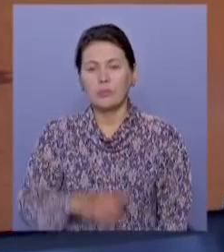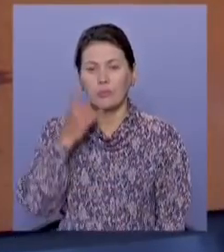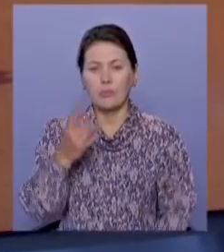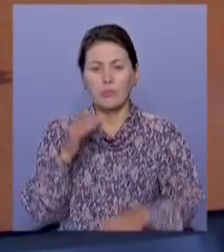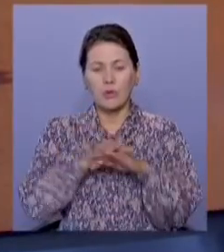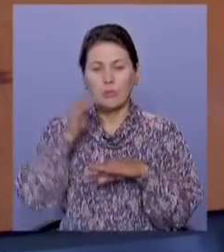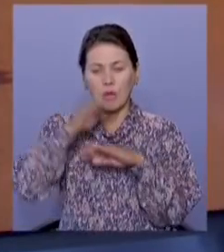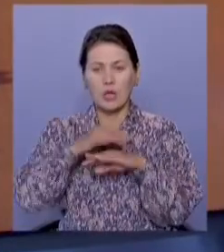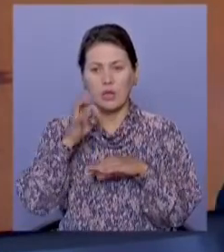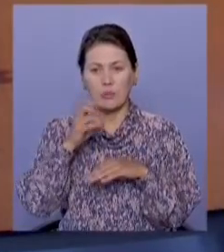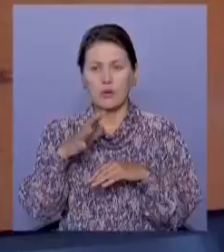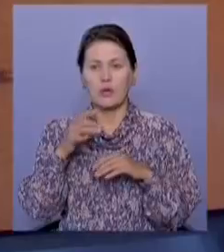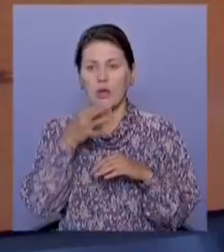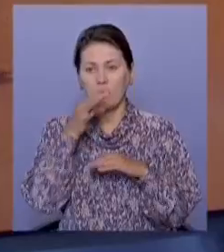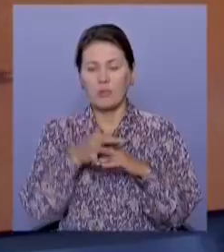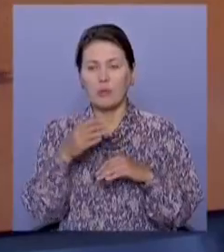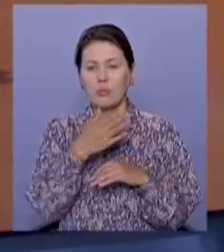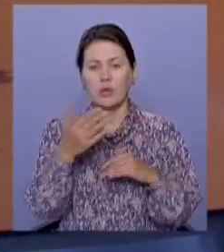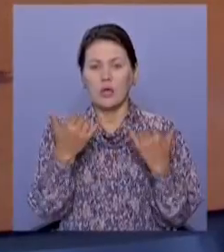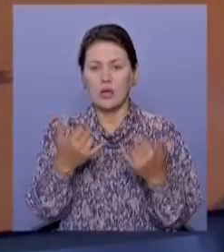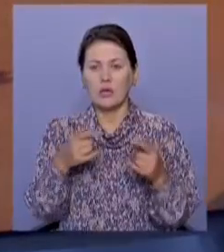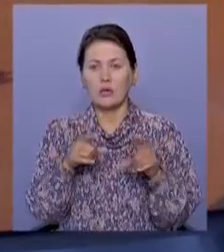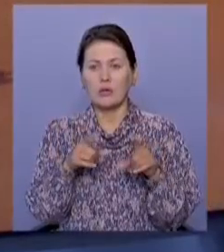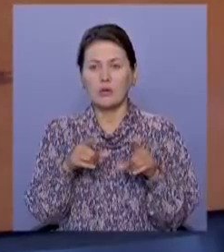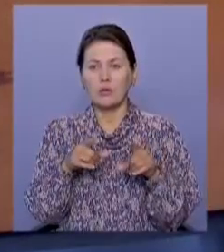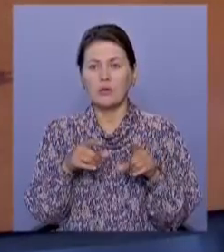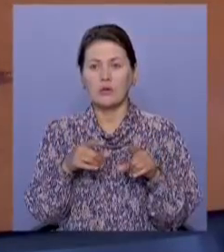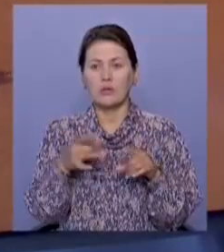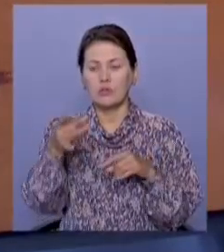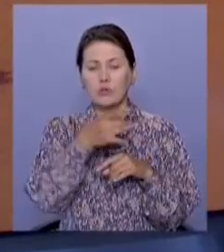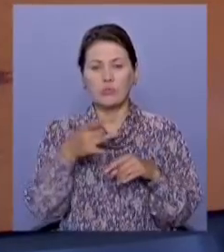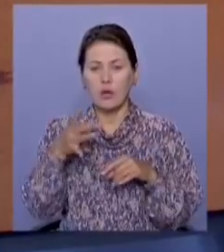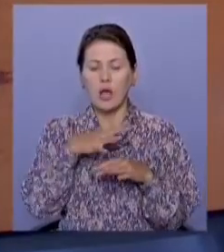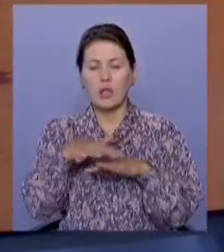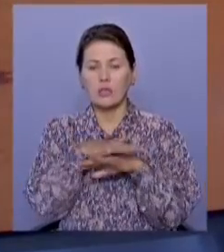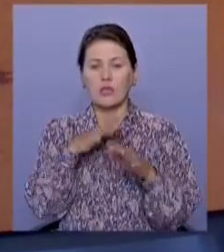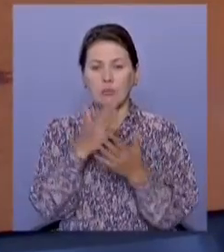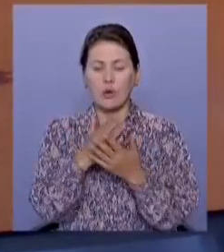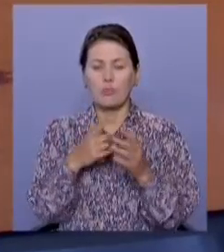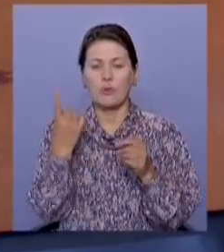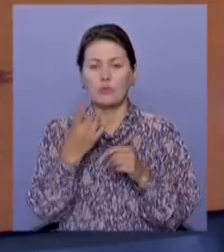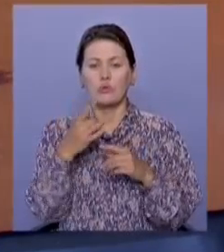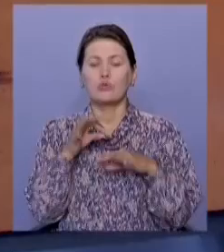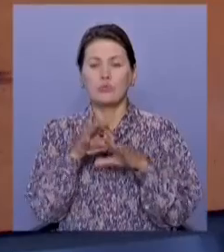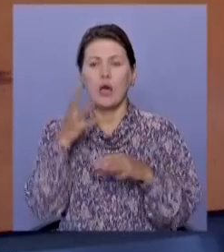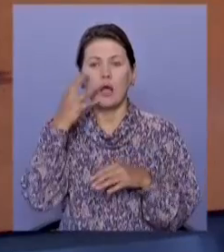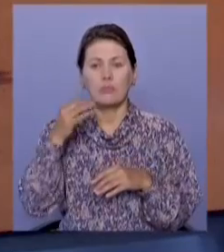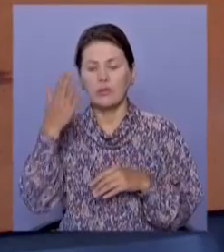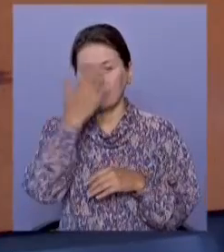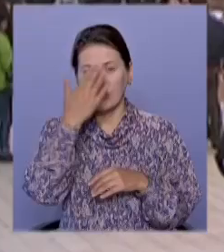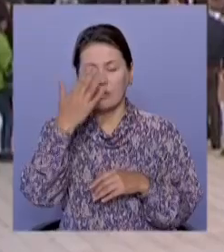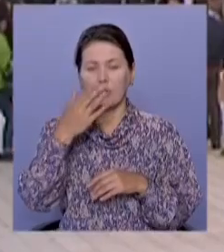Қайырлы кеш, әйгерім, тағы да қайталап өтейін. Біз қазір республика алаңында тұрмыз. Тұңғыш рет өтіп жатқан Алматы